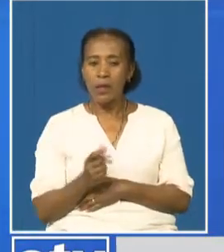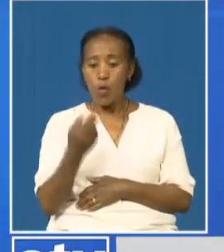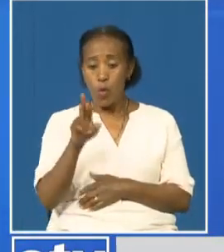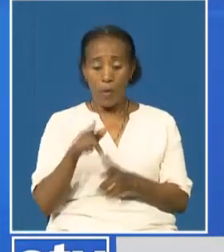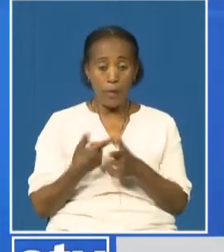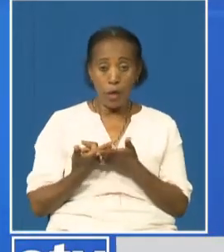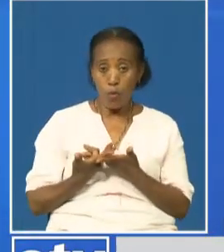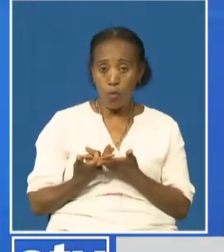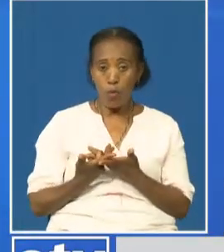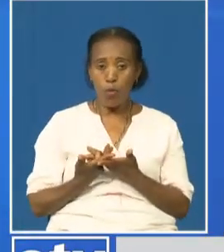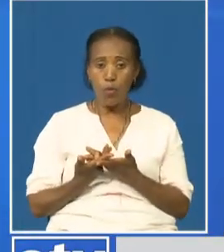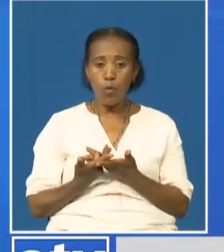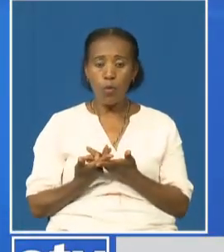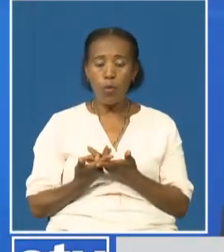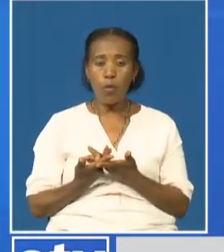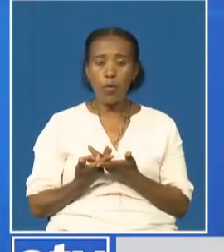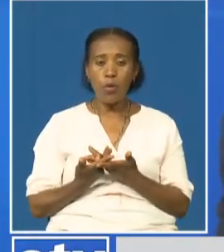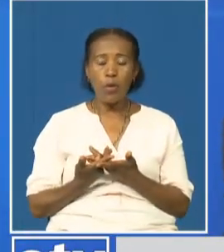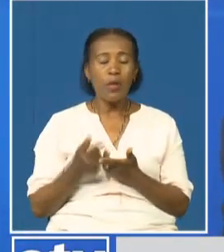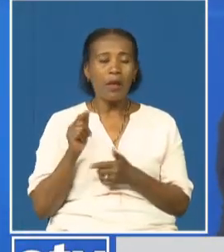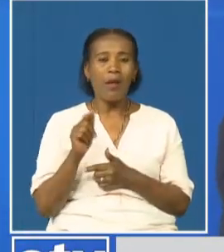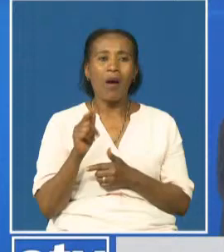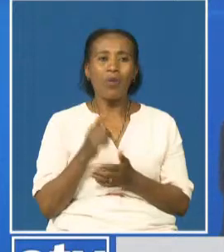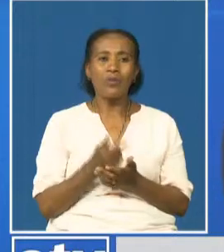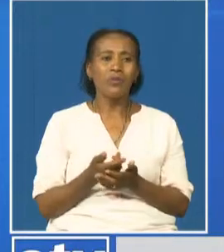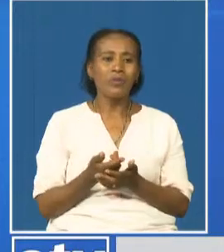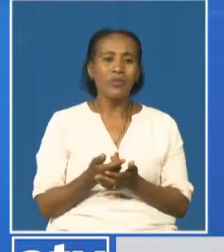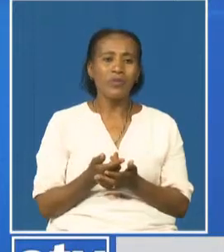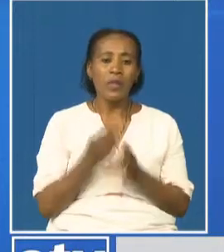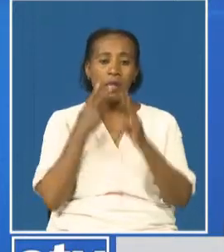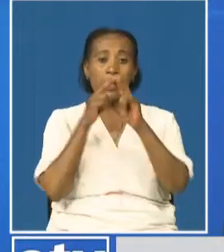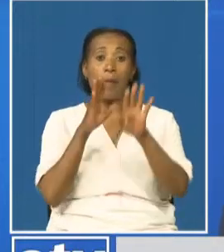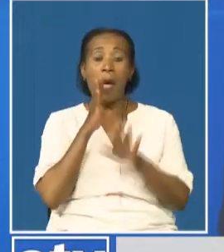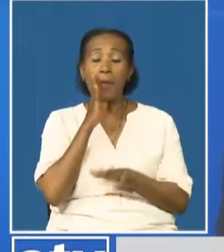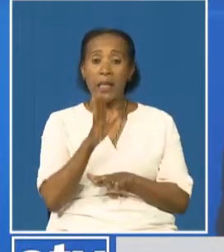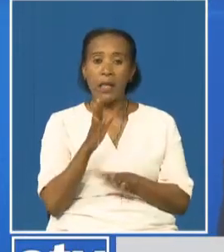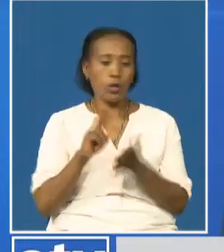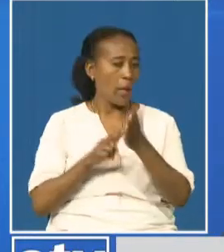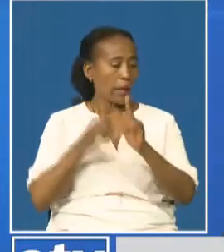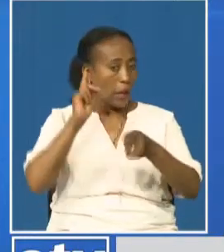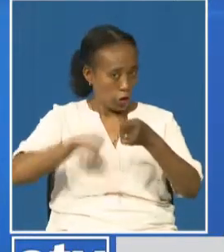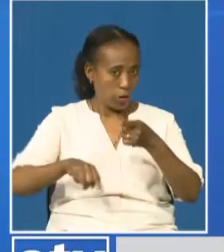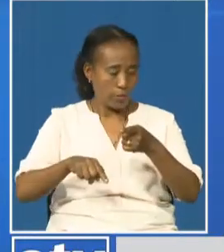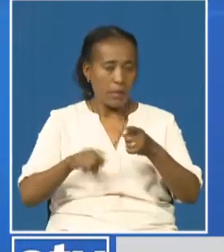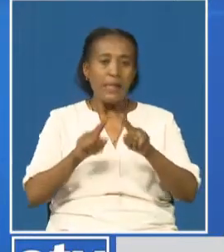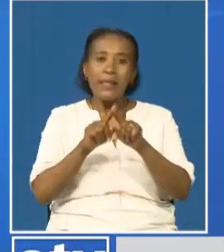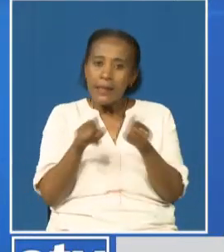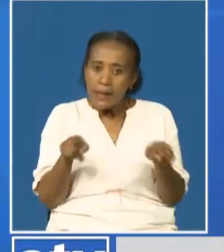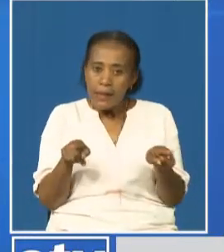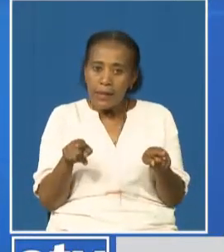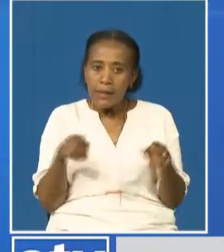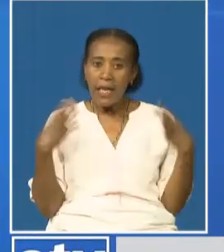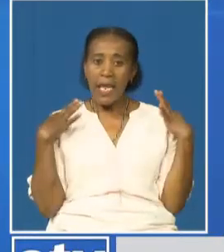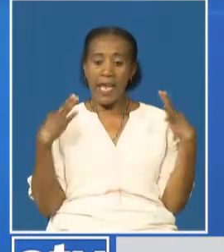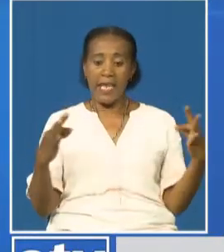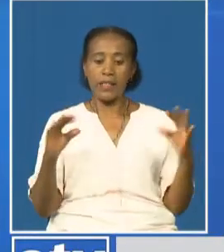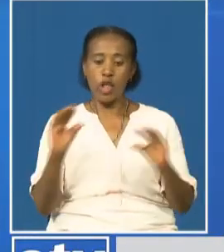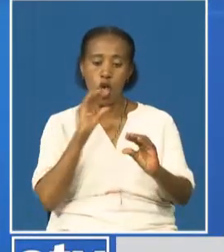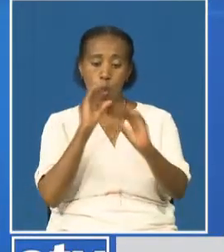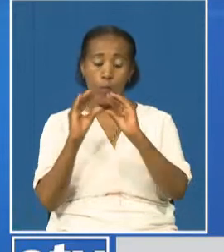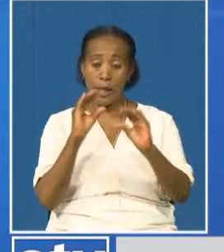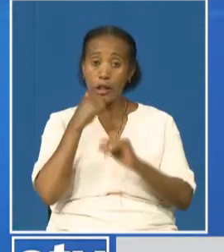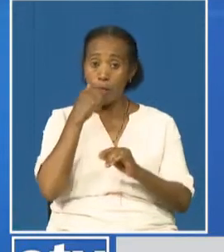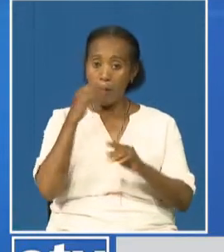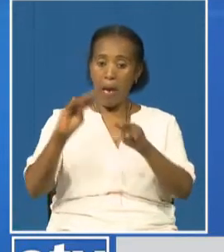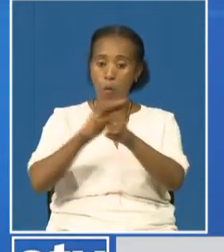ወይም ደግሞ ያው የማይመለከታቸው ማለት አልችልም፣ ግን የሄልዝ ኮሙኒኬሽን